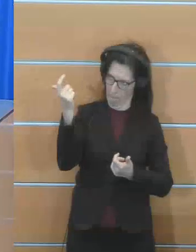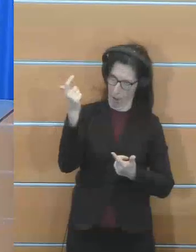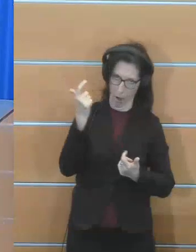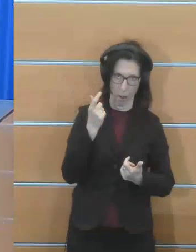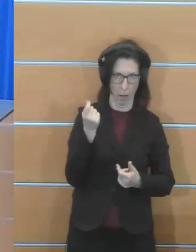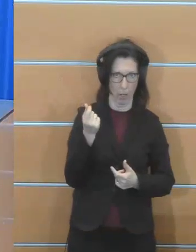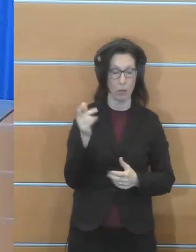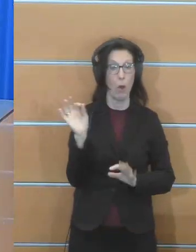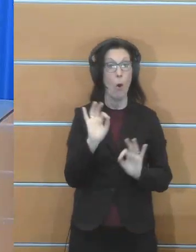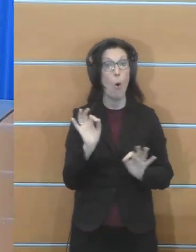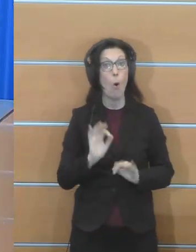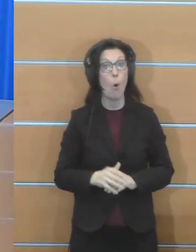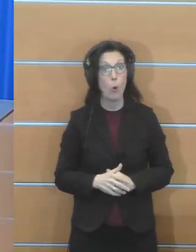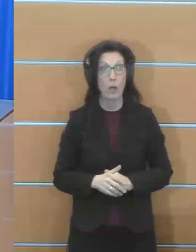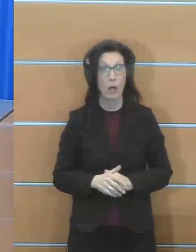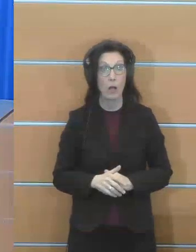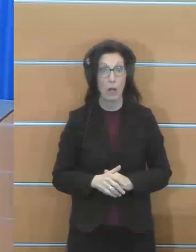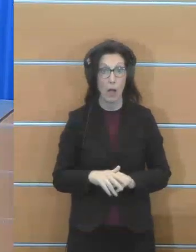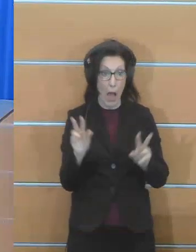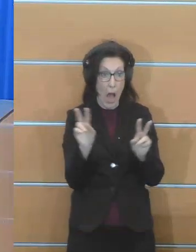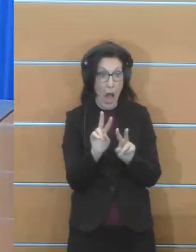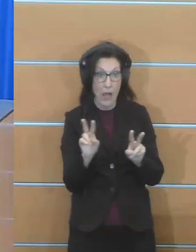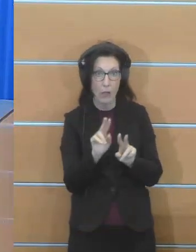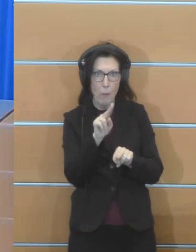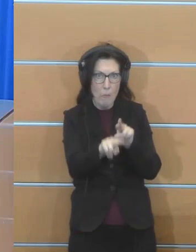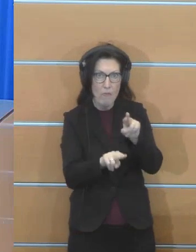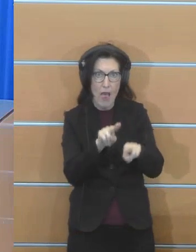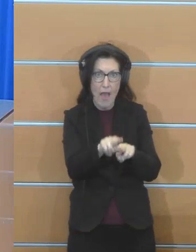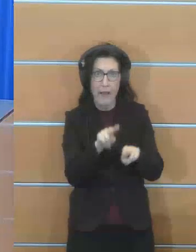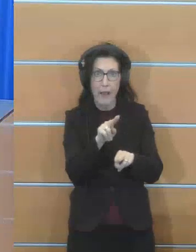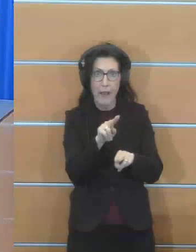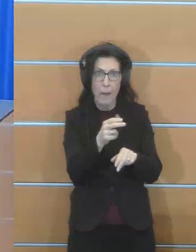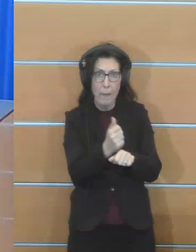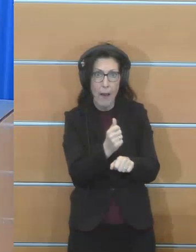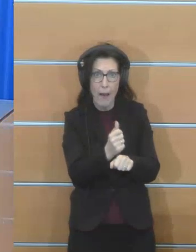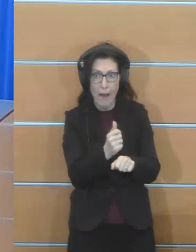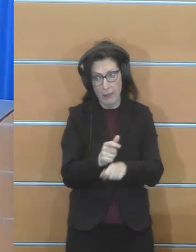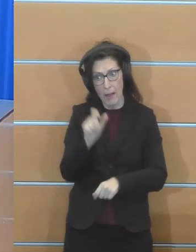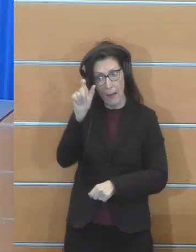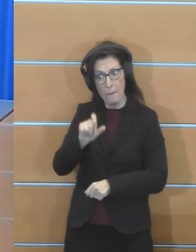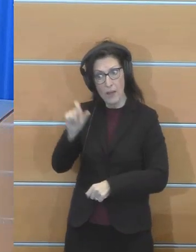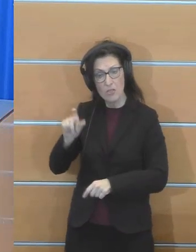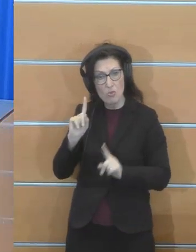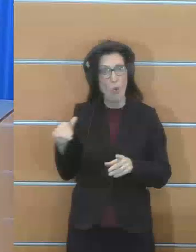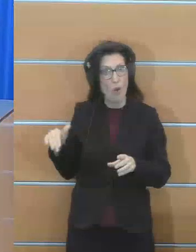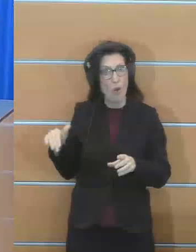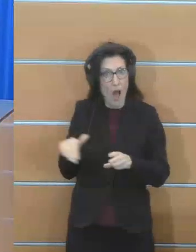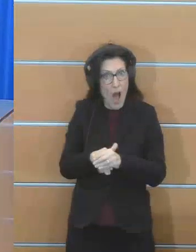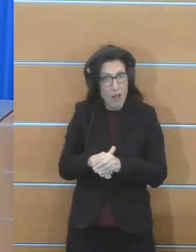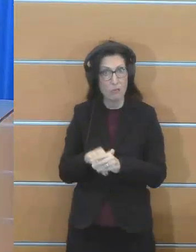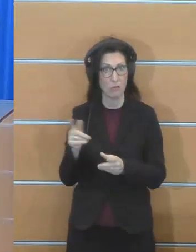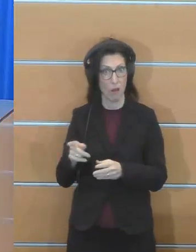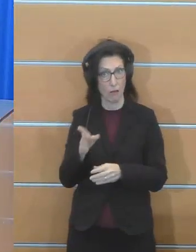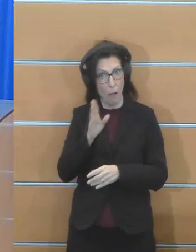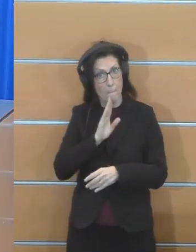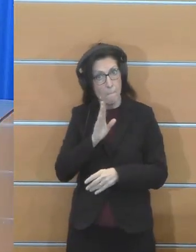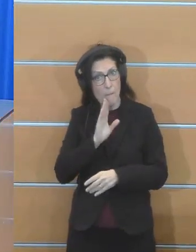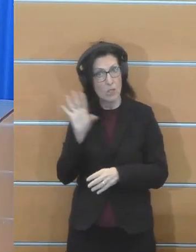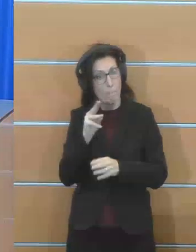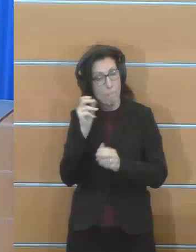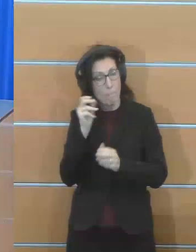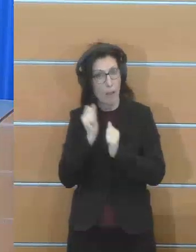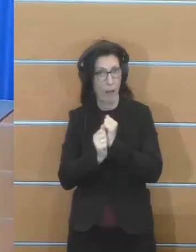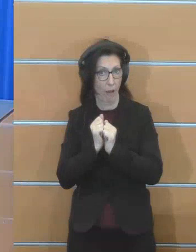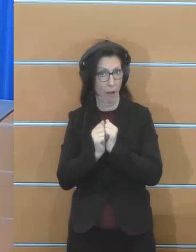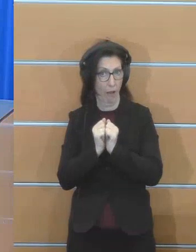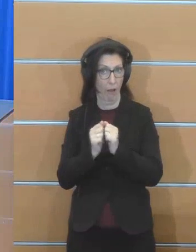der Angehöriger damit die Pflegezeit finanziell belohnt und auf die Pensionszeiten angerechnet wird